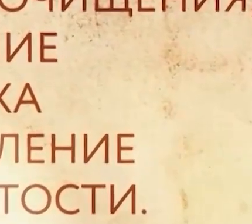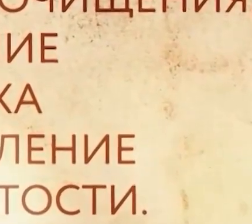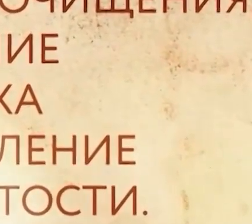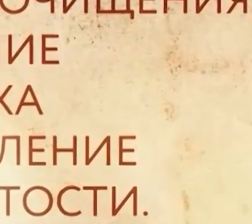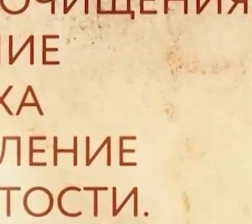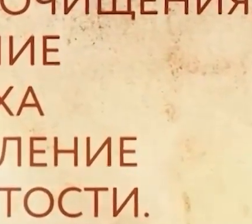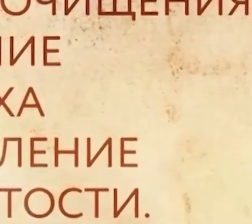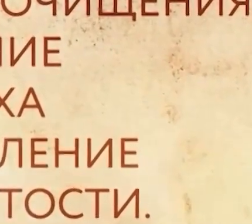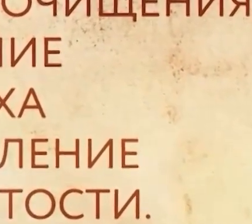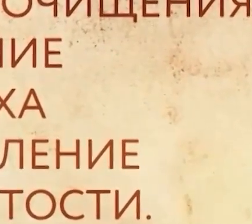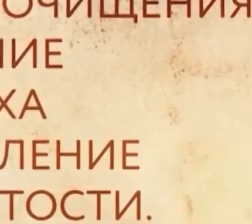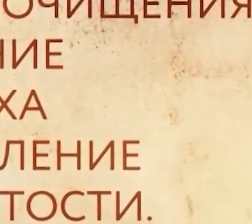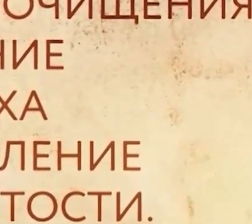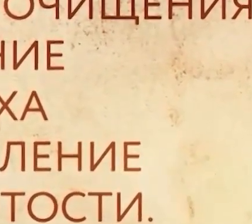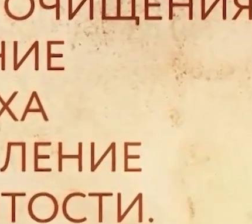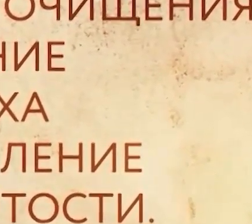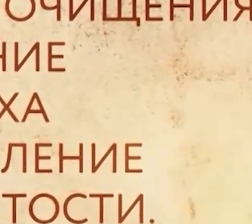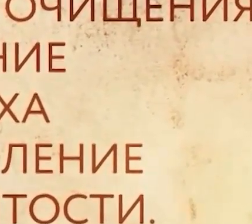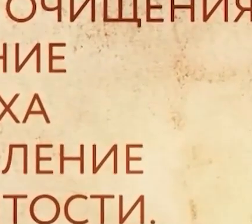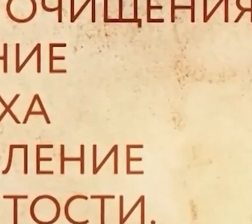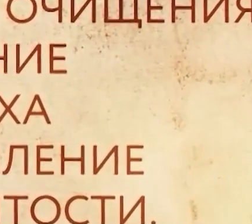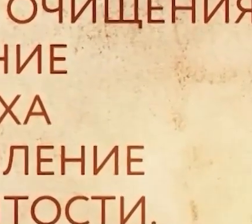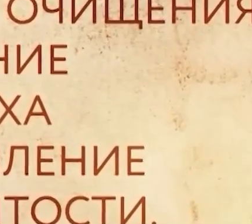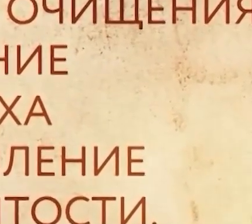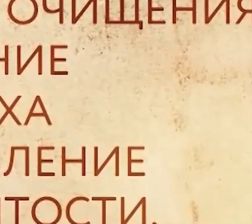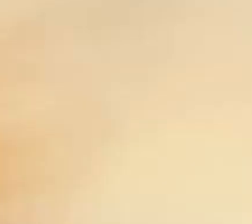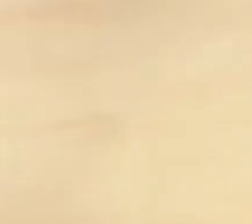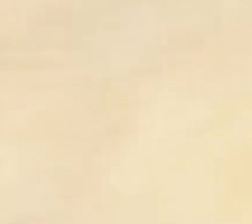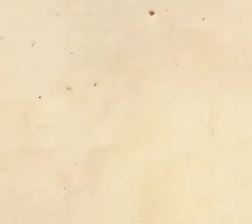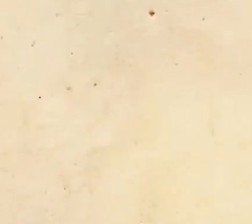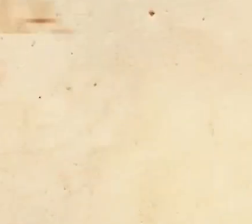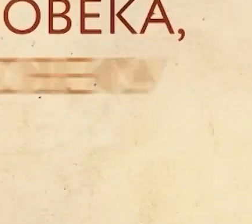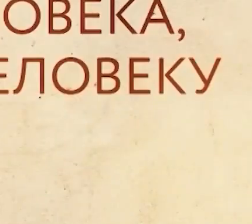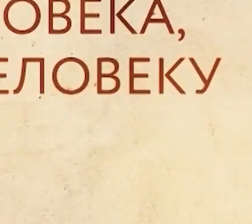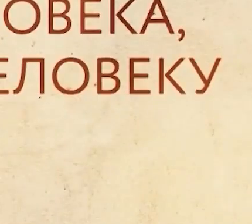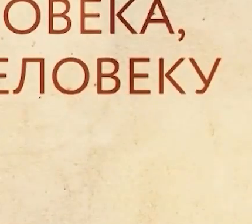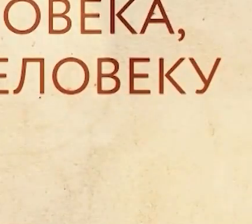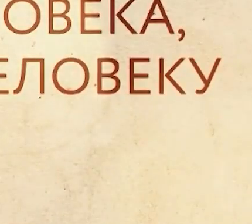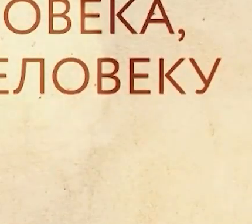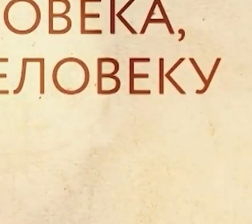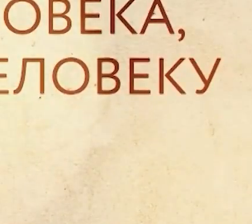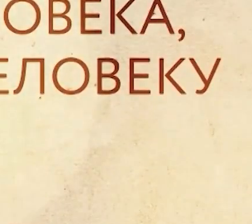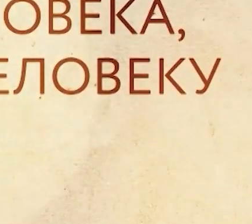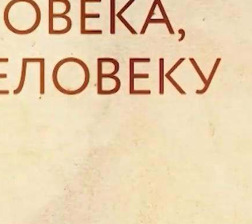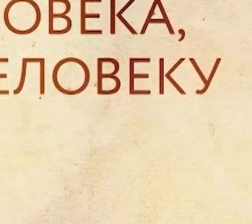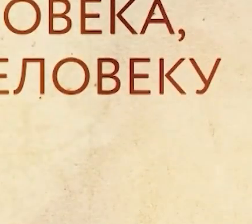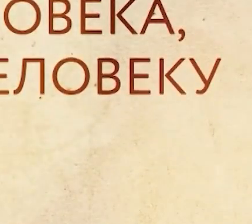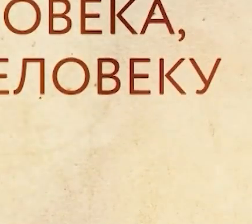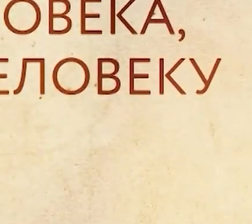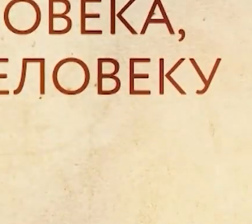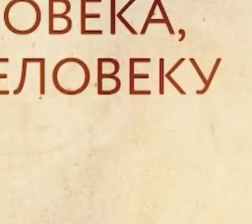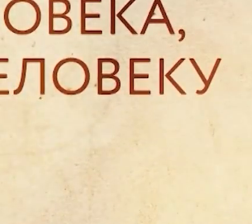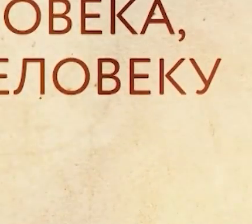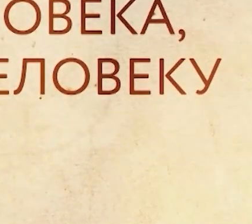жажда очищения, умирание для греха и оживление для святости. Исповедь – это великое таинство